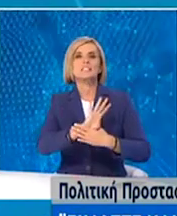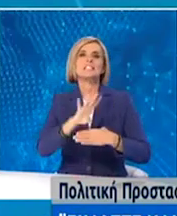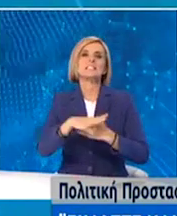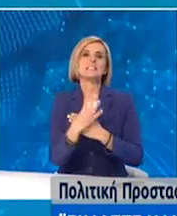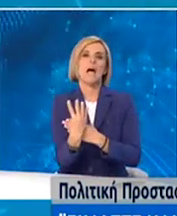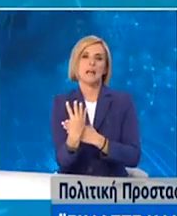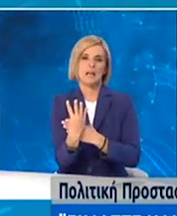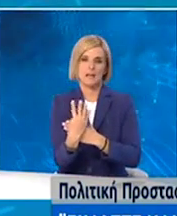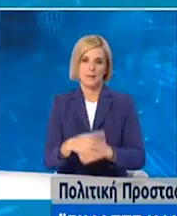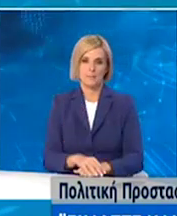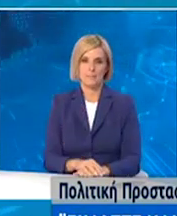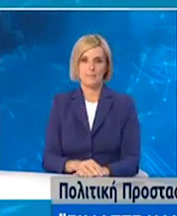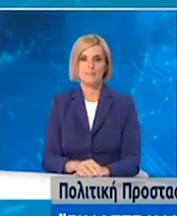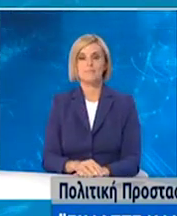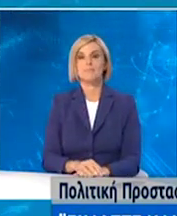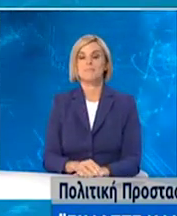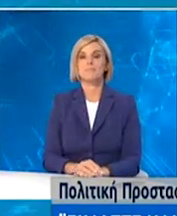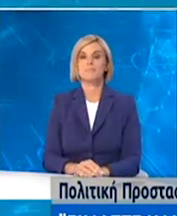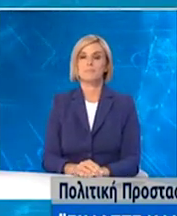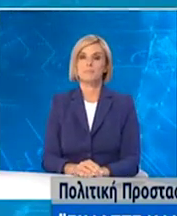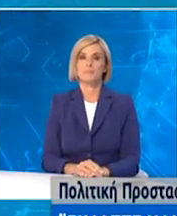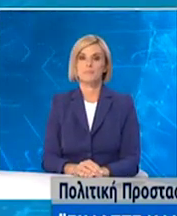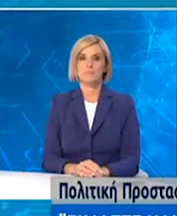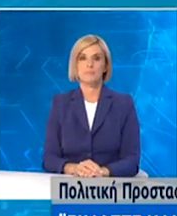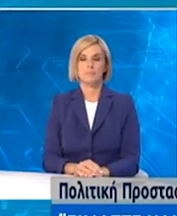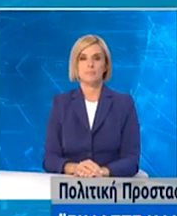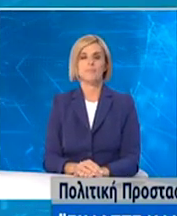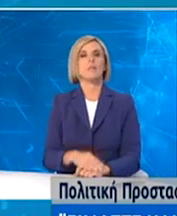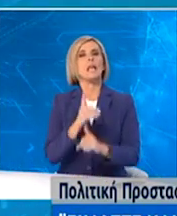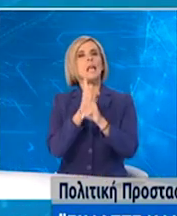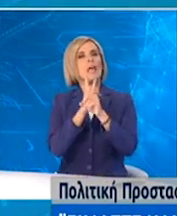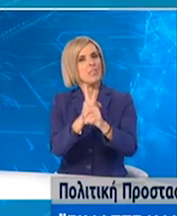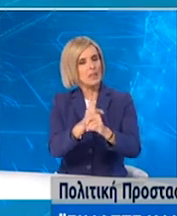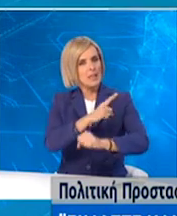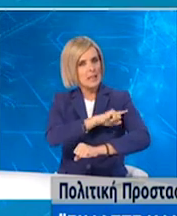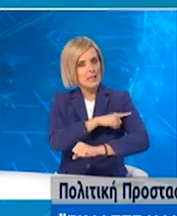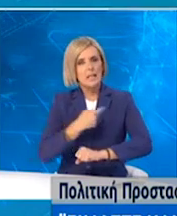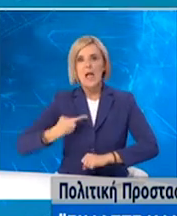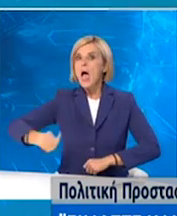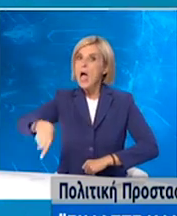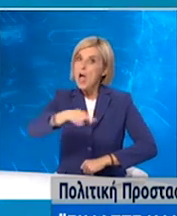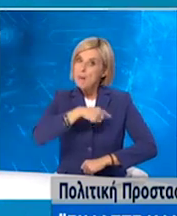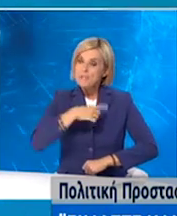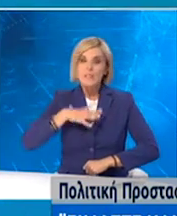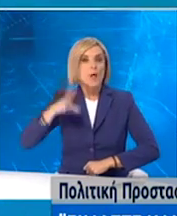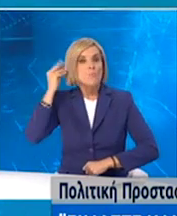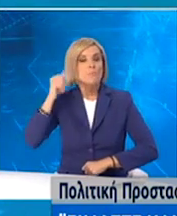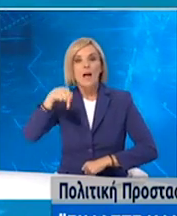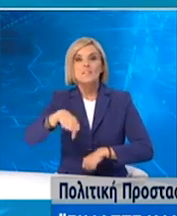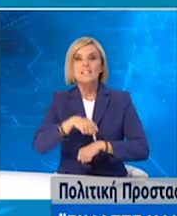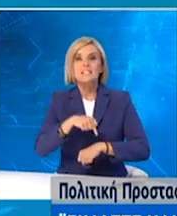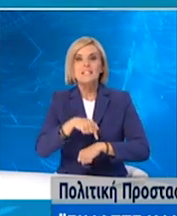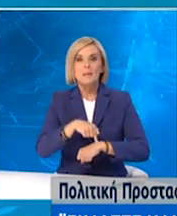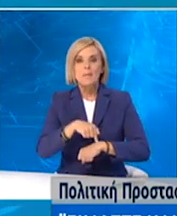Από αυτό το σημείο και όχι από το Υπουργείο Υγείας. Και οι ειδικοί αλλά και εμείς ως πολίτες θέλουμε να μάθουμε αν έχετε εικόνα αυτή τη στιγμή τα